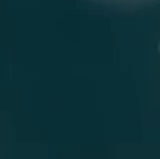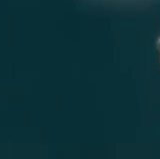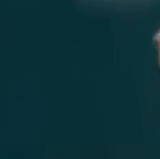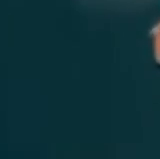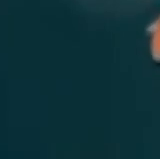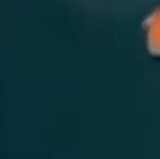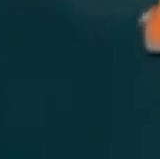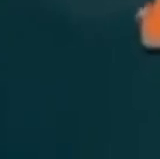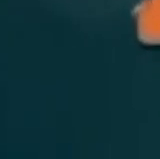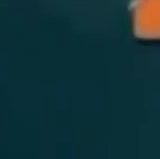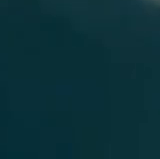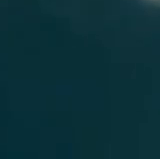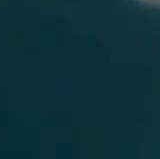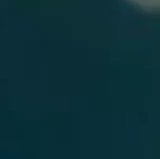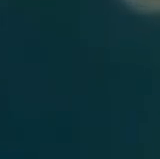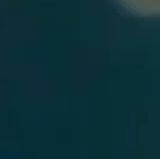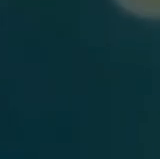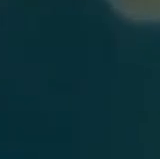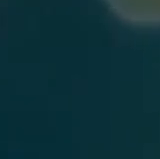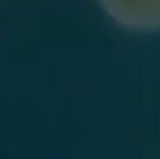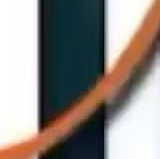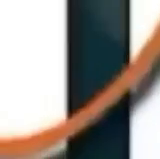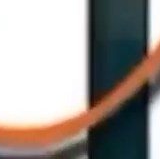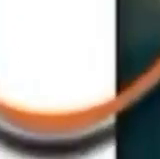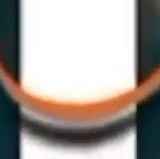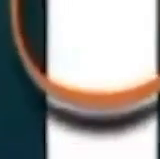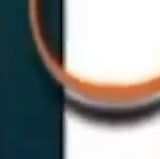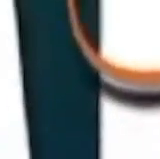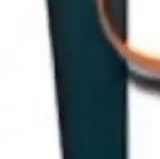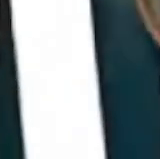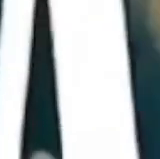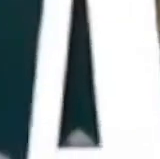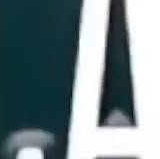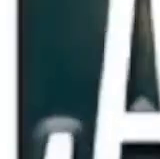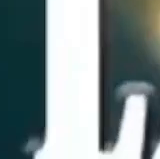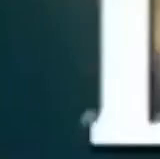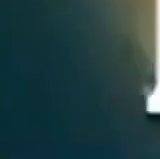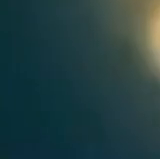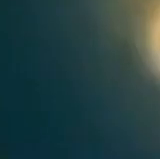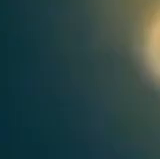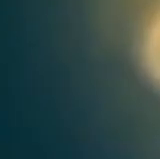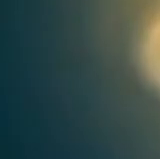Show the Baptist launch hosted by pastoril